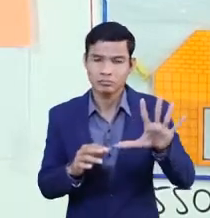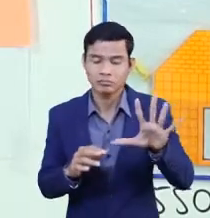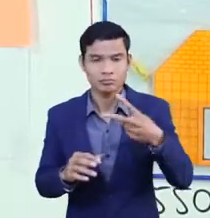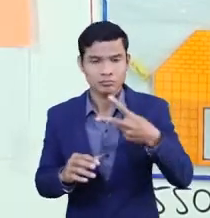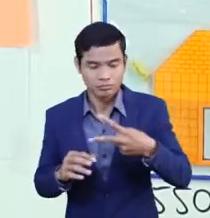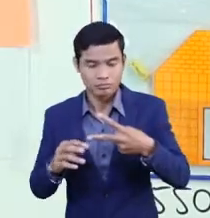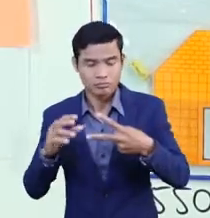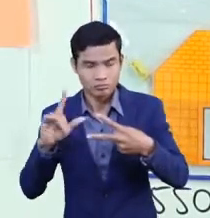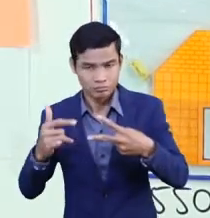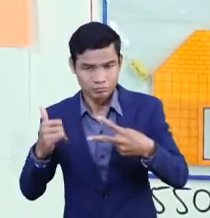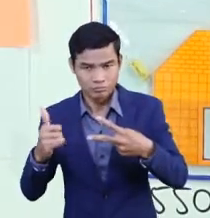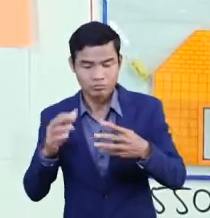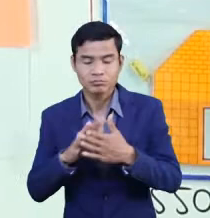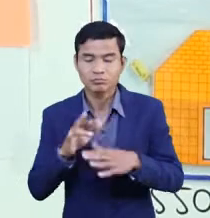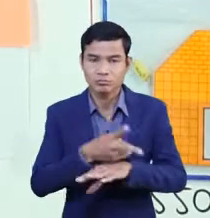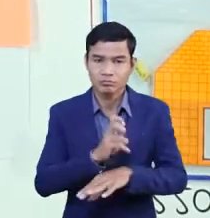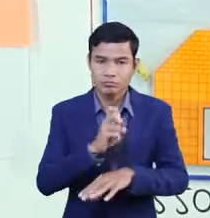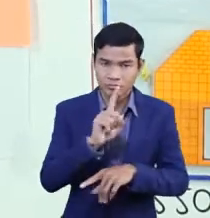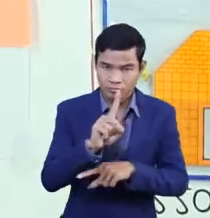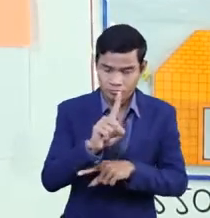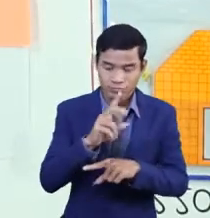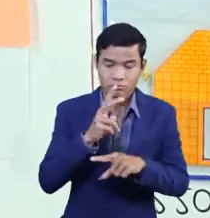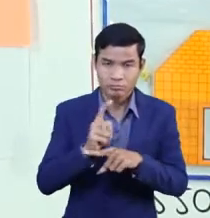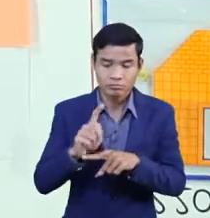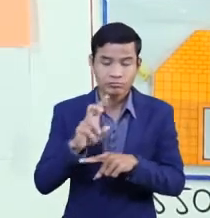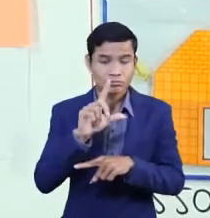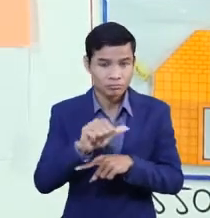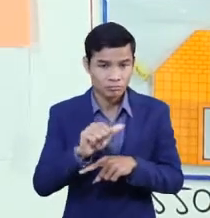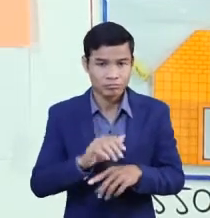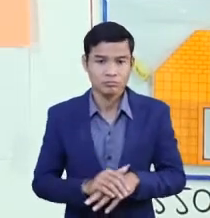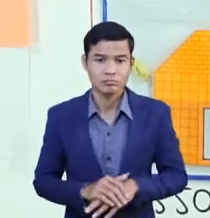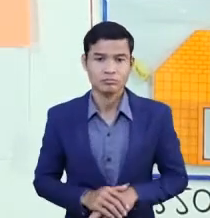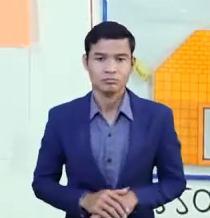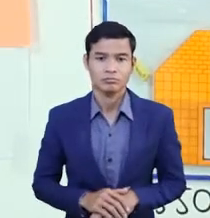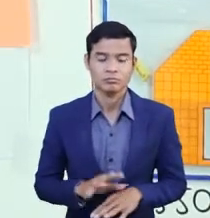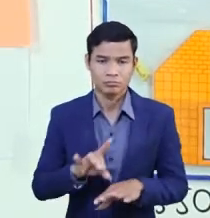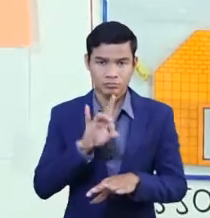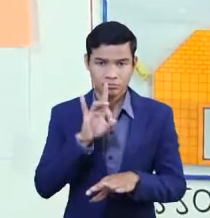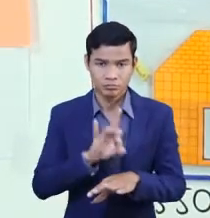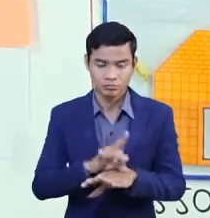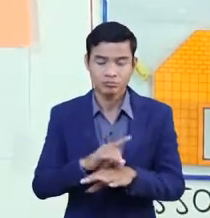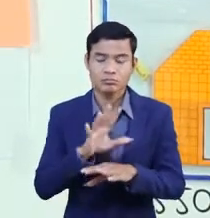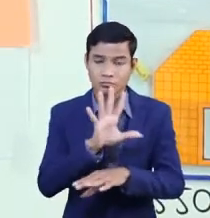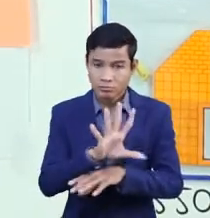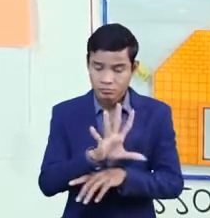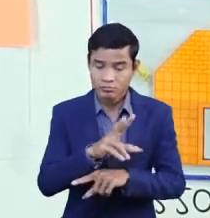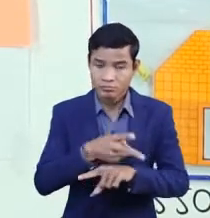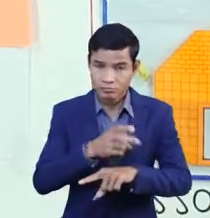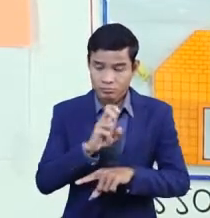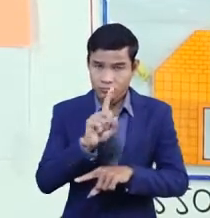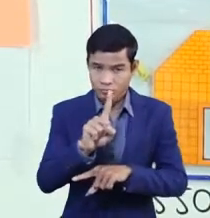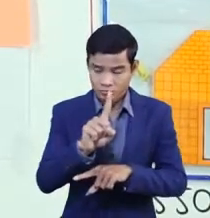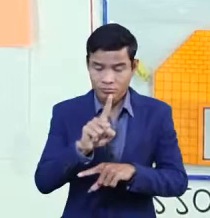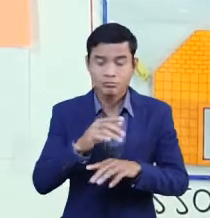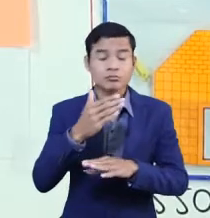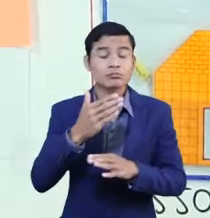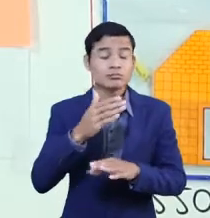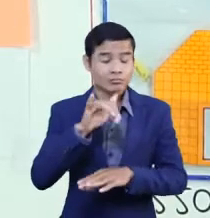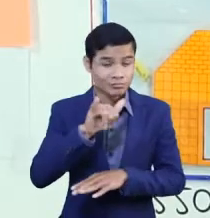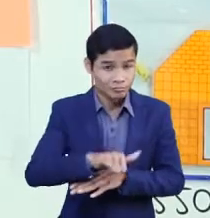ចាខ្ចីមួយពីខ្ទង់រយណាកូនណាចាអញ្ចឹងខ្ទង់រយពេលមាន5 5ឲ្យគេខ្ចីអស់1នៅស